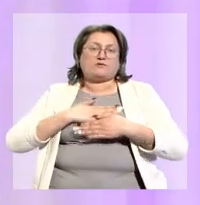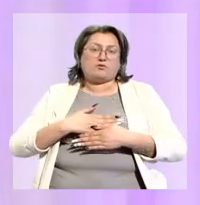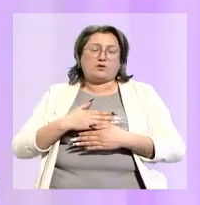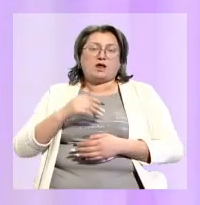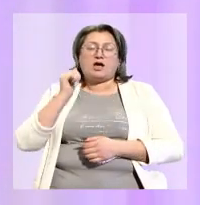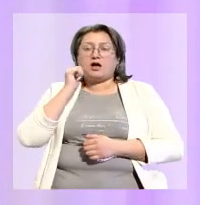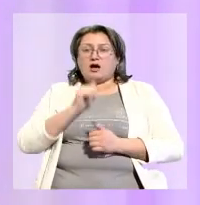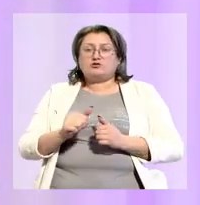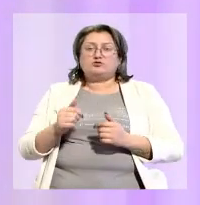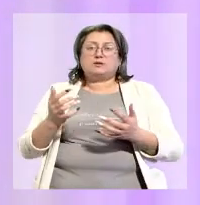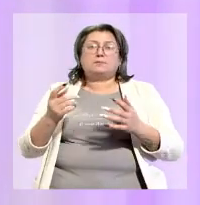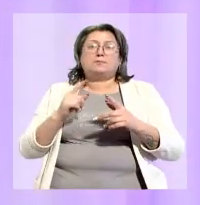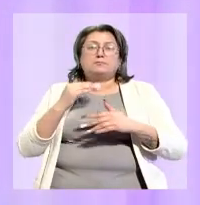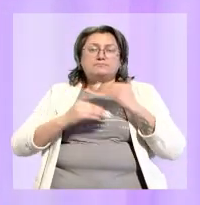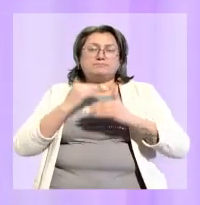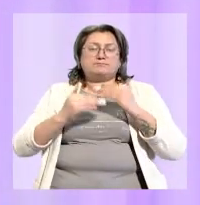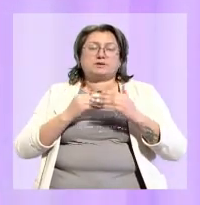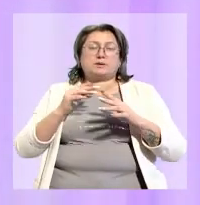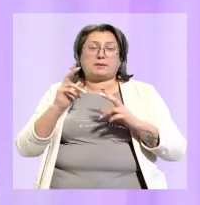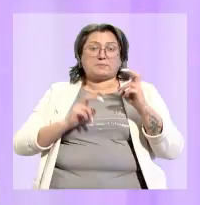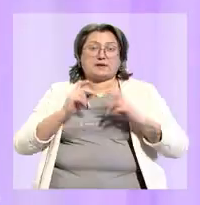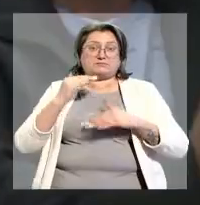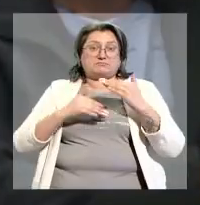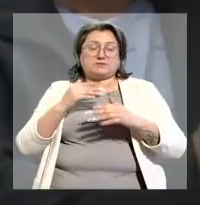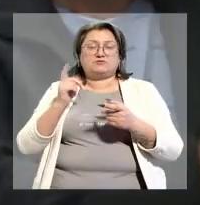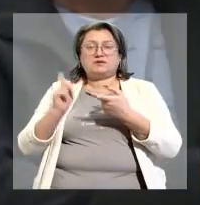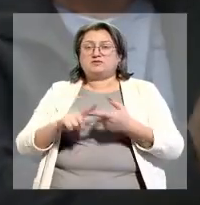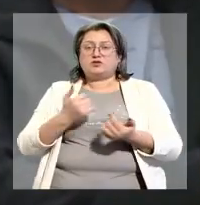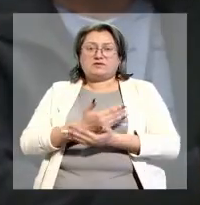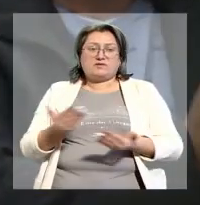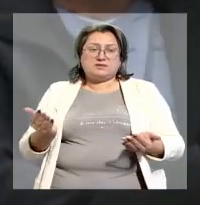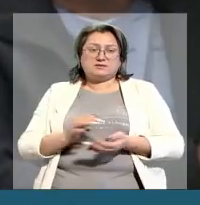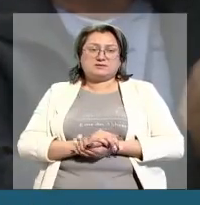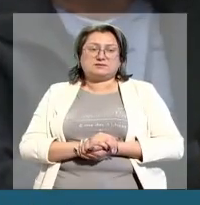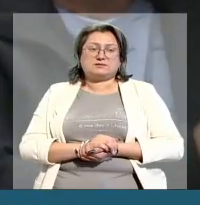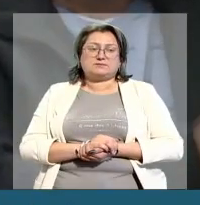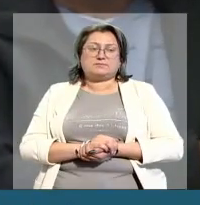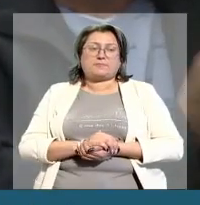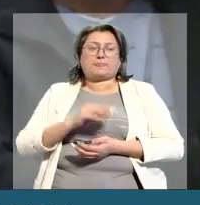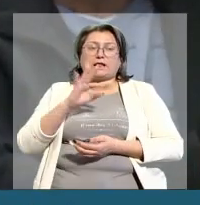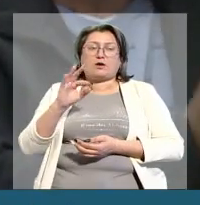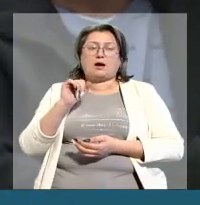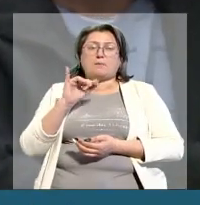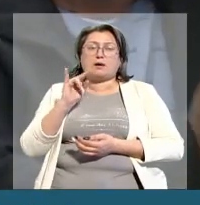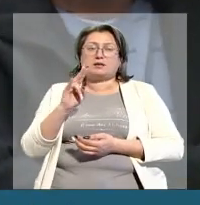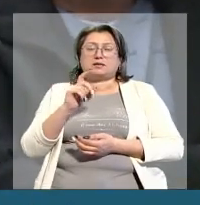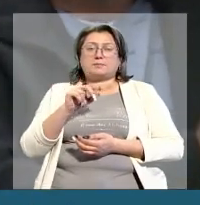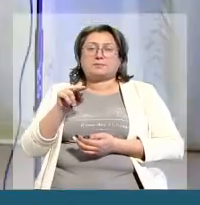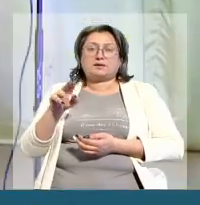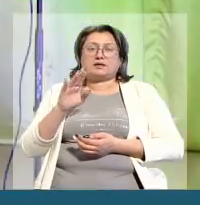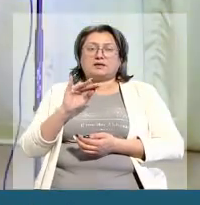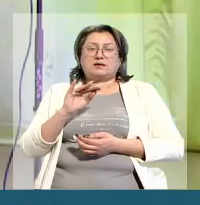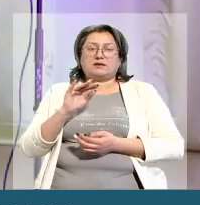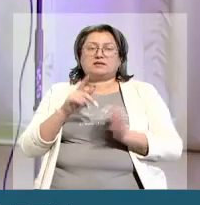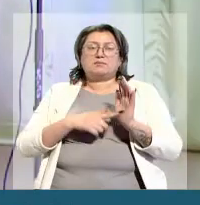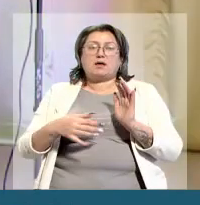арқаларыңыз. Сіздерге бақыт, амандық пен жақсылық тілеймін. Аман ХПП, ИВР, Семиозерка жауапкершілігі шектеулі